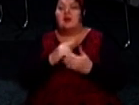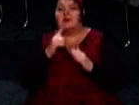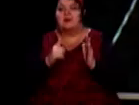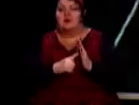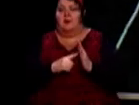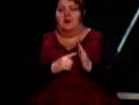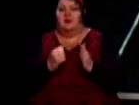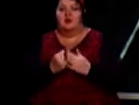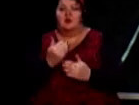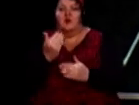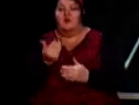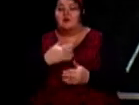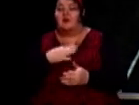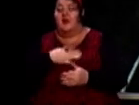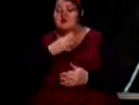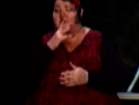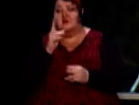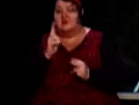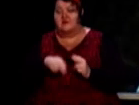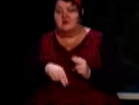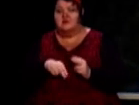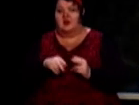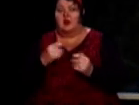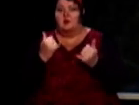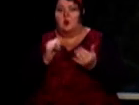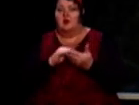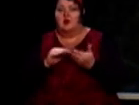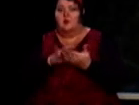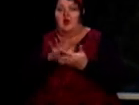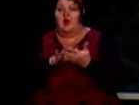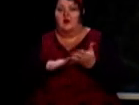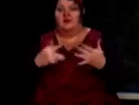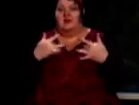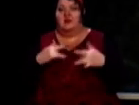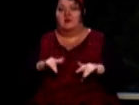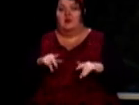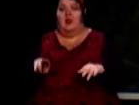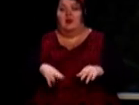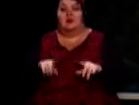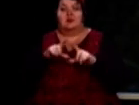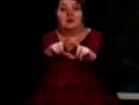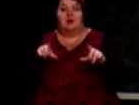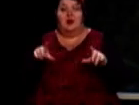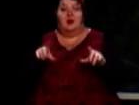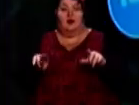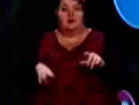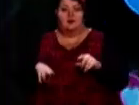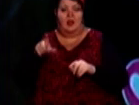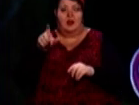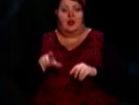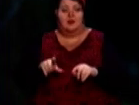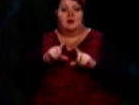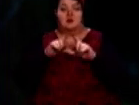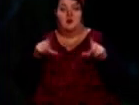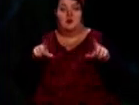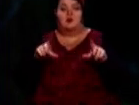вас. Наш час в ефірі вичерпується. Сьогодні написав заяву на звільнення директор департаменту будівництва, містобудування та архітектури Тимофій